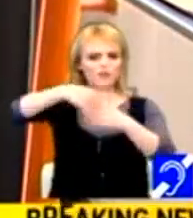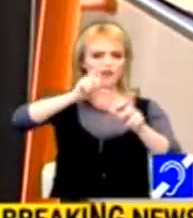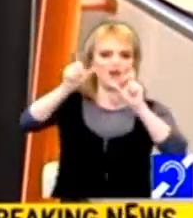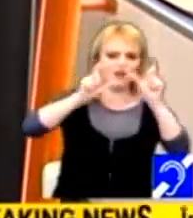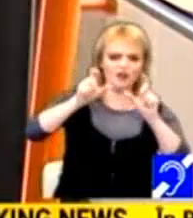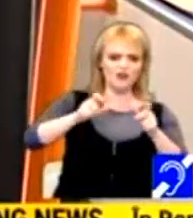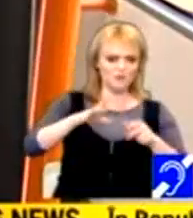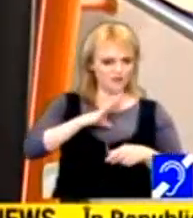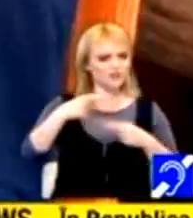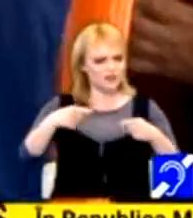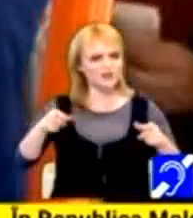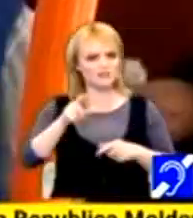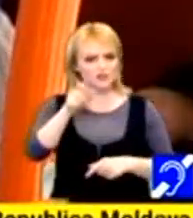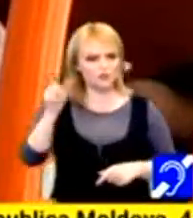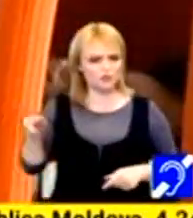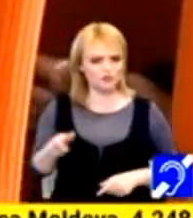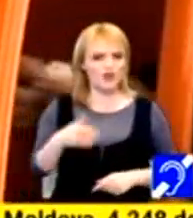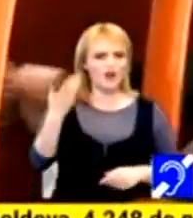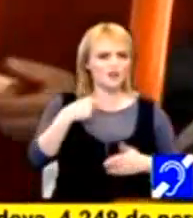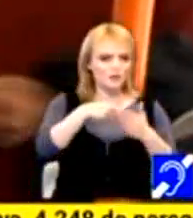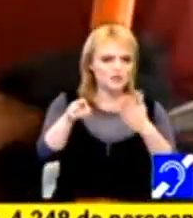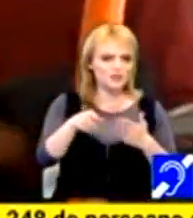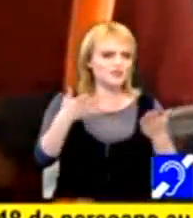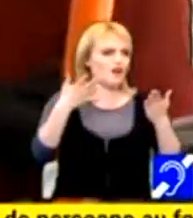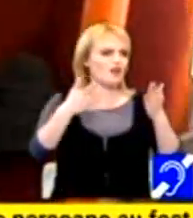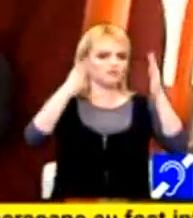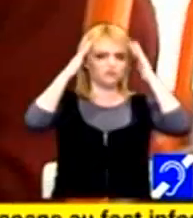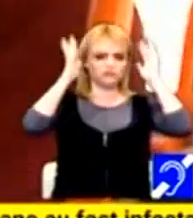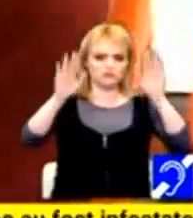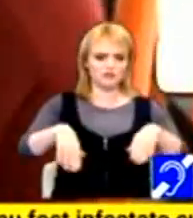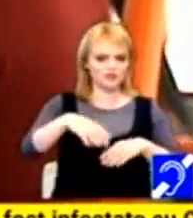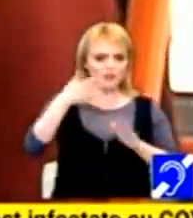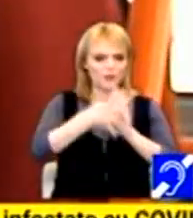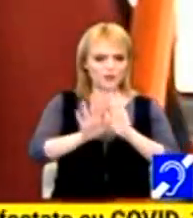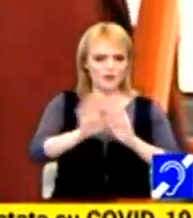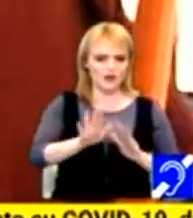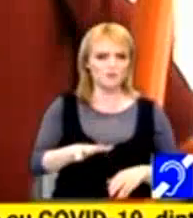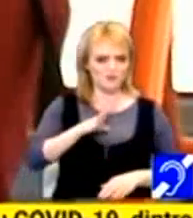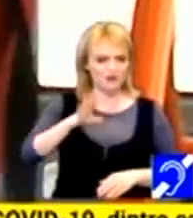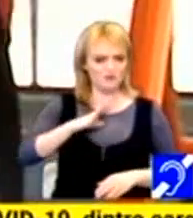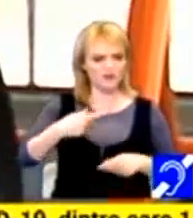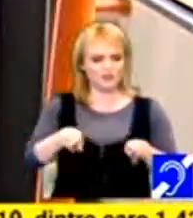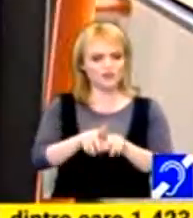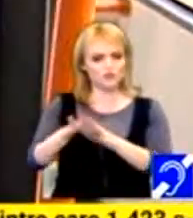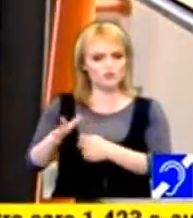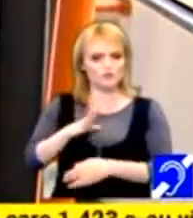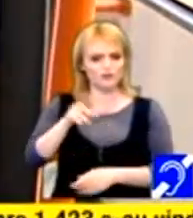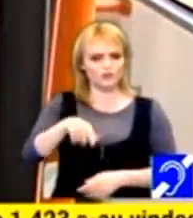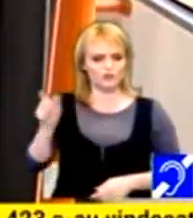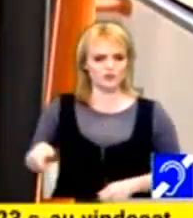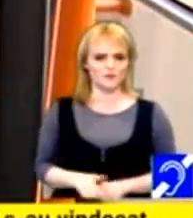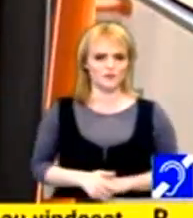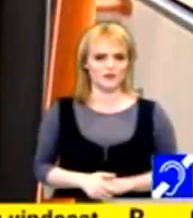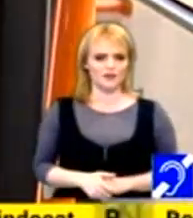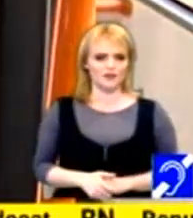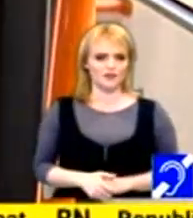omul, reacționează când îi face observație. Le dau voi să intre, să le spun, vă rog frumos, data viitoare, când vă urcați,